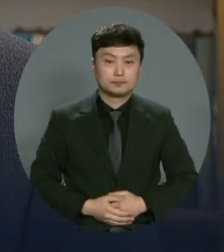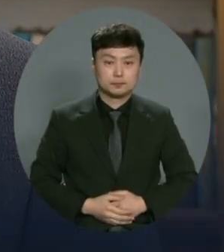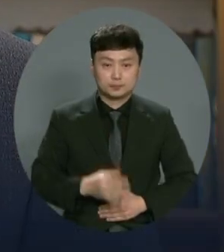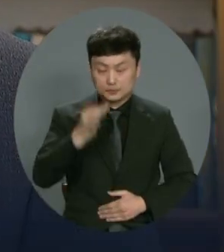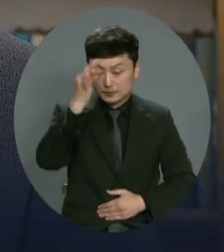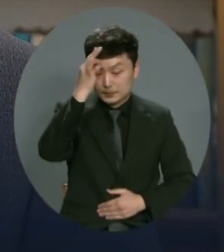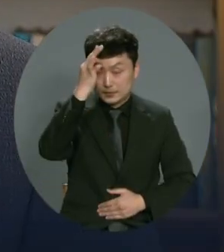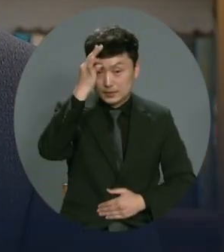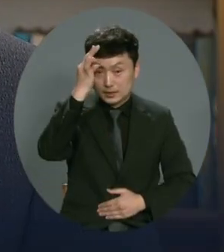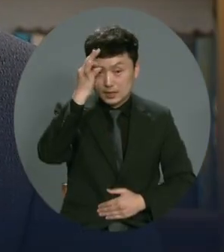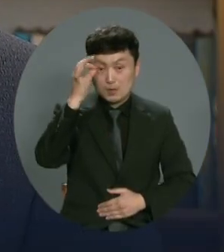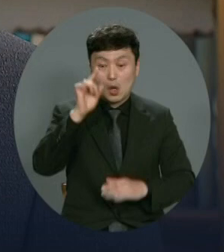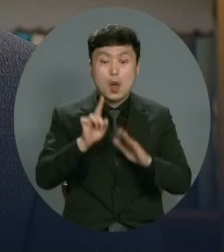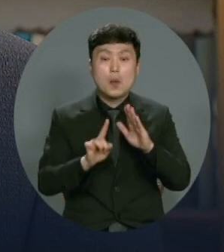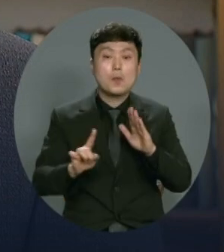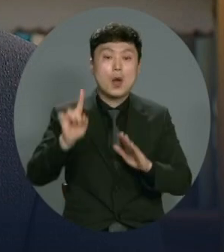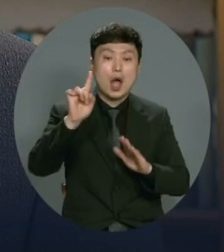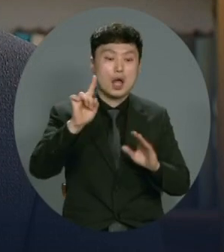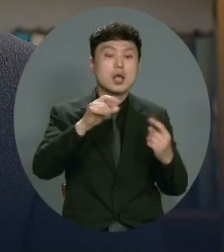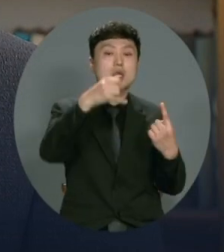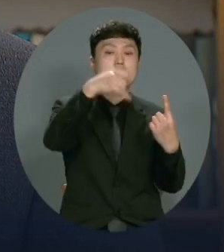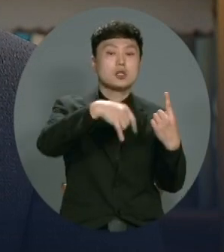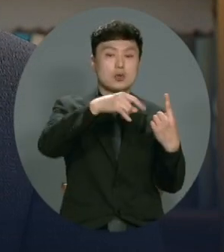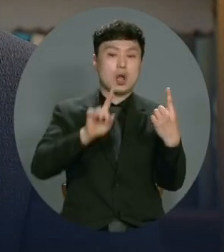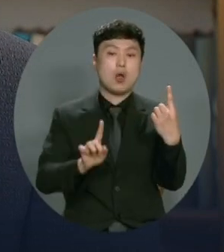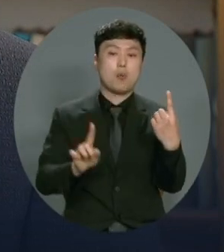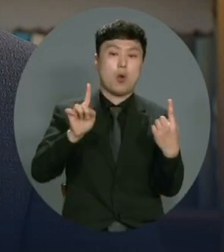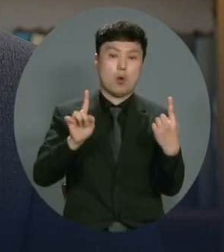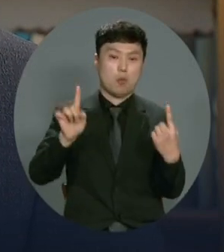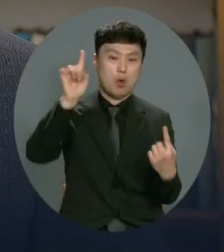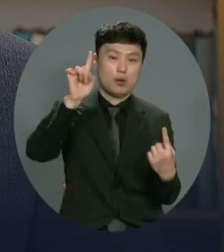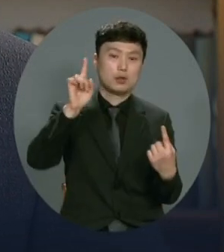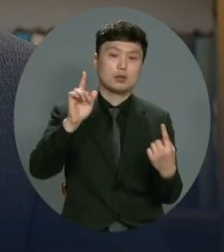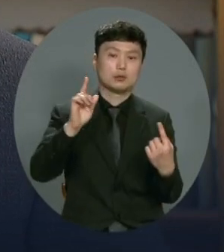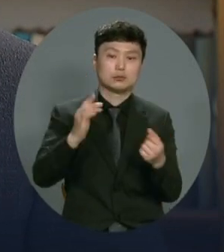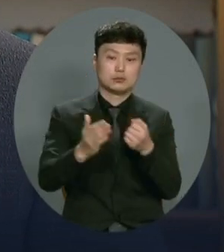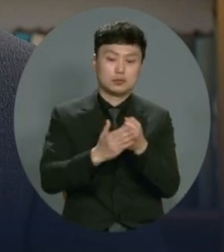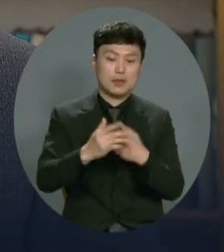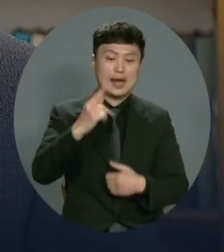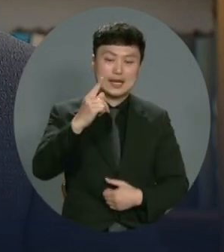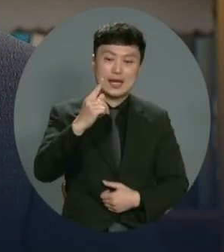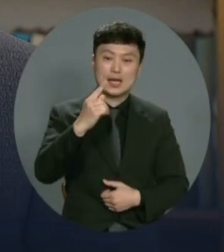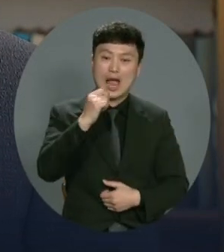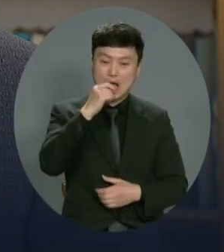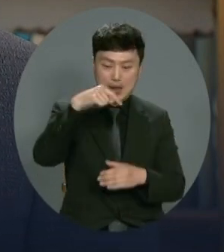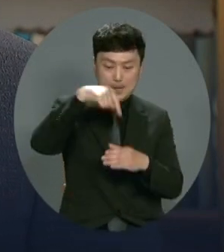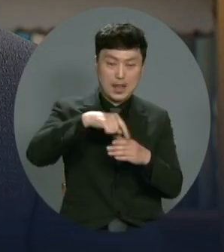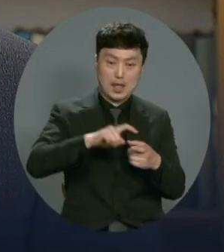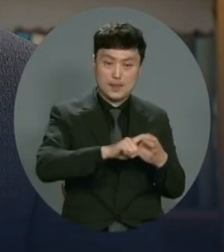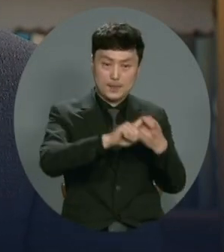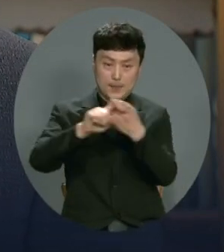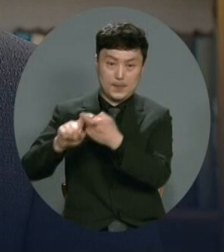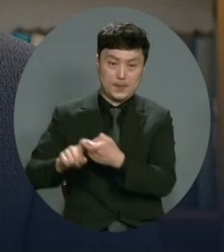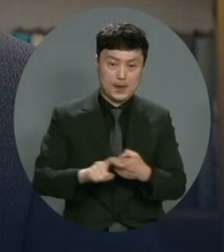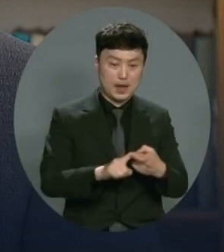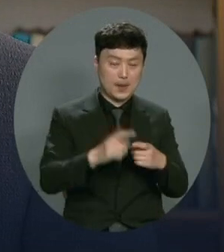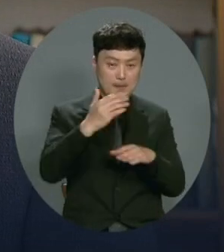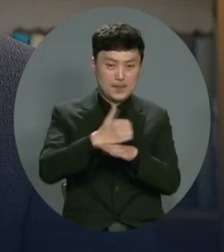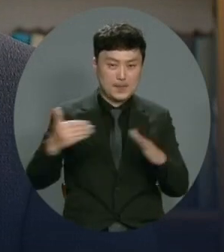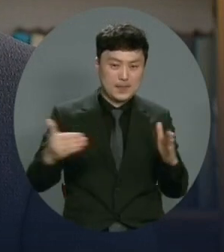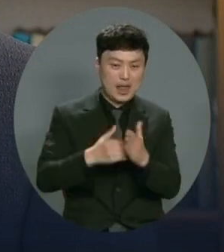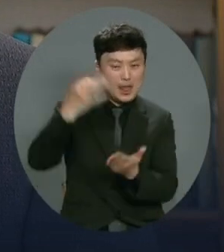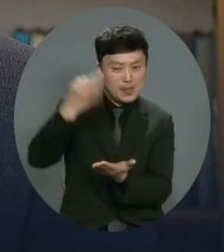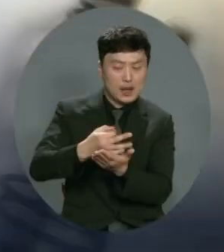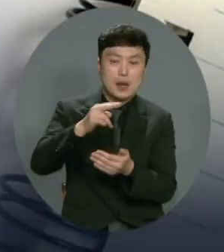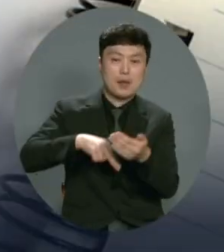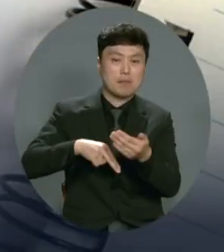기술력 자체가 세계 시장 1위 기업들과 절대 뒤지지 않기 때문에 K임플란트의 밸류를 끝까지 지키도록 그래서 덤핑을 절대